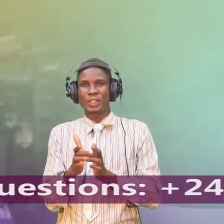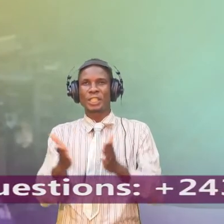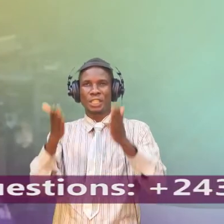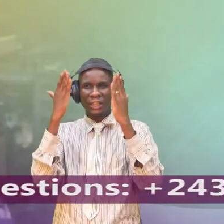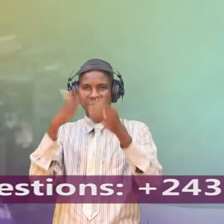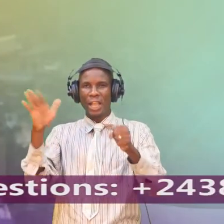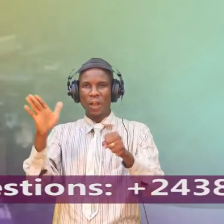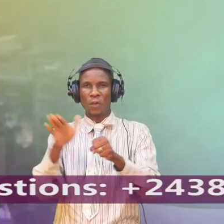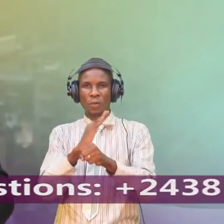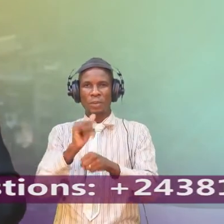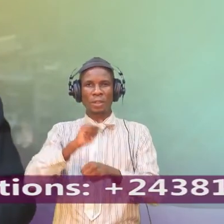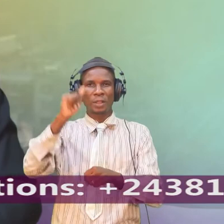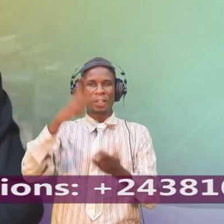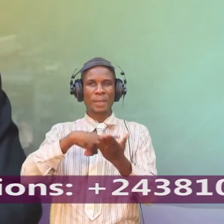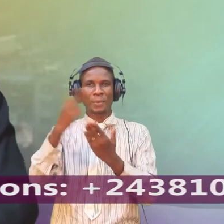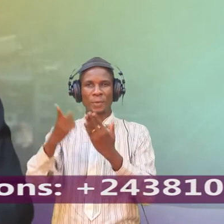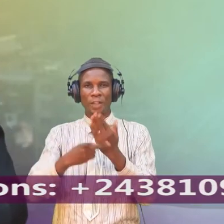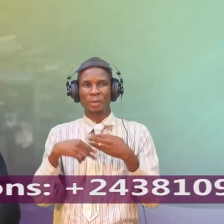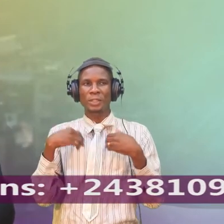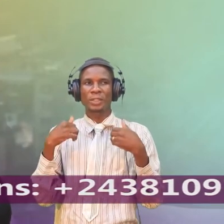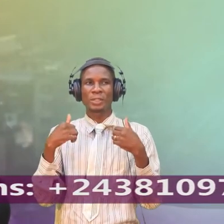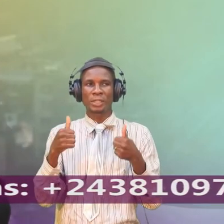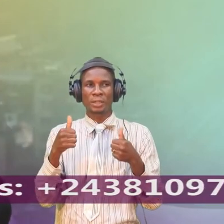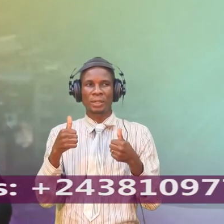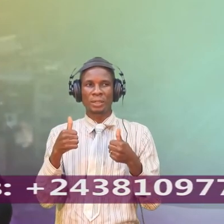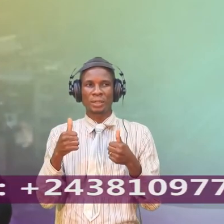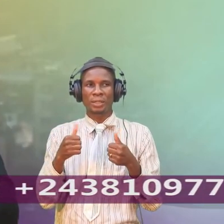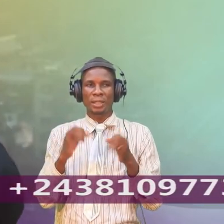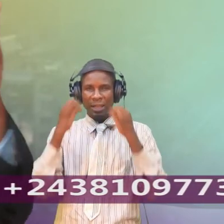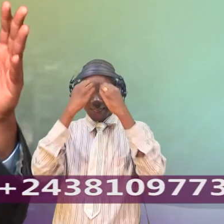yake ndiyo Mungu ametimiza mpango wake wa wokovu.